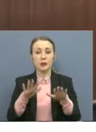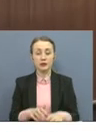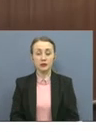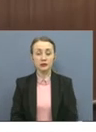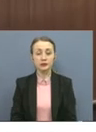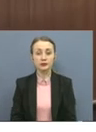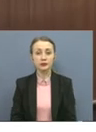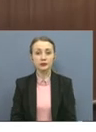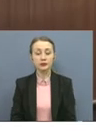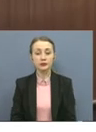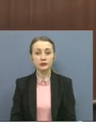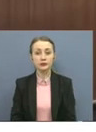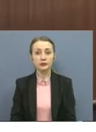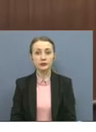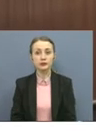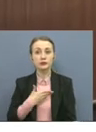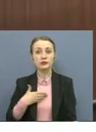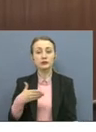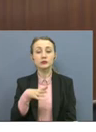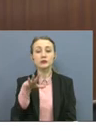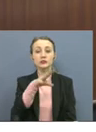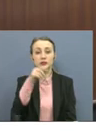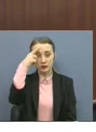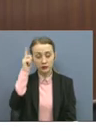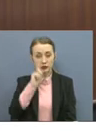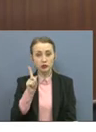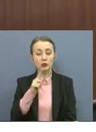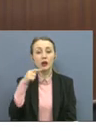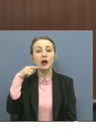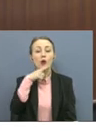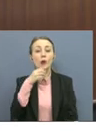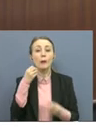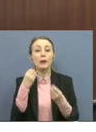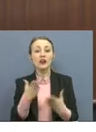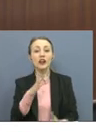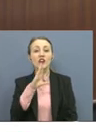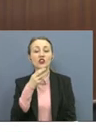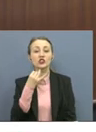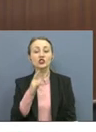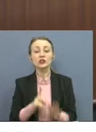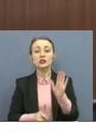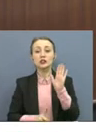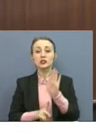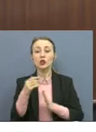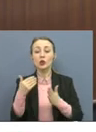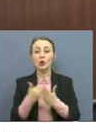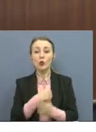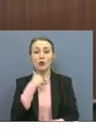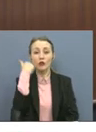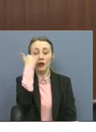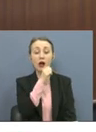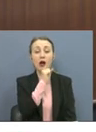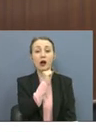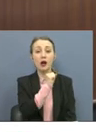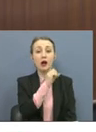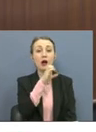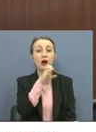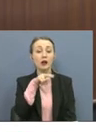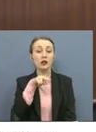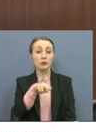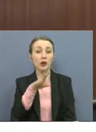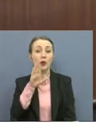Бір ғана қарапайым заттар экономикасы селосына қаншама назар аударылып отырғанын көріп отырсыздар. Бұл бағытта премьер-министр үкімет отырысында